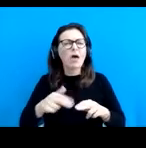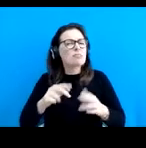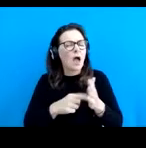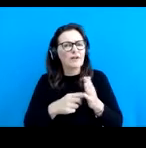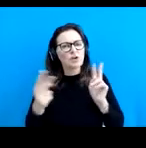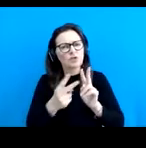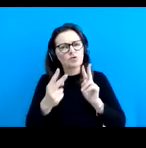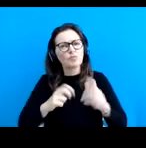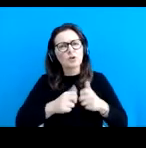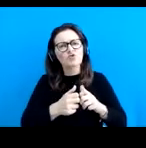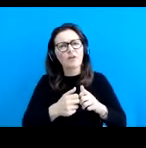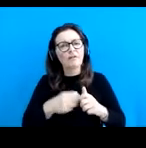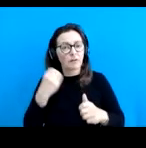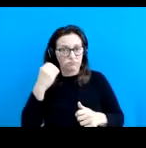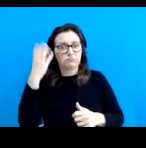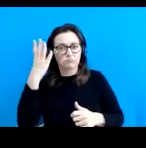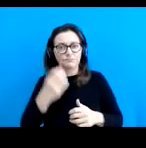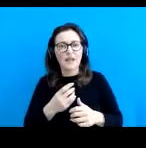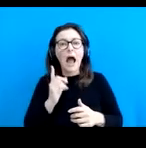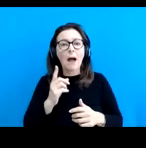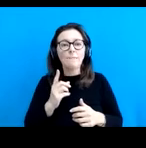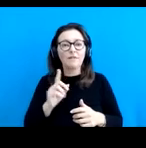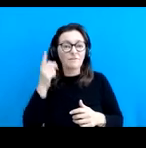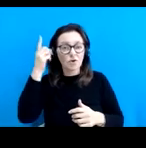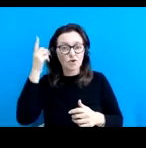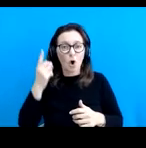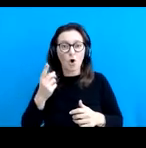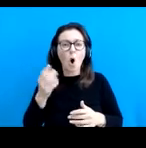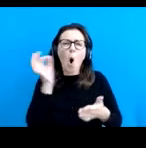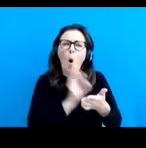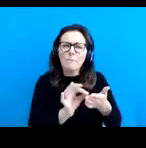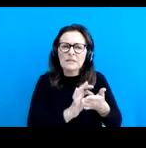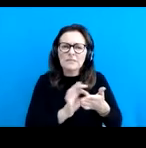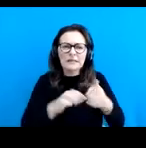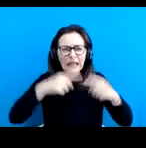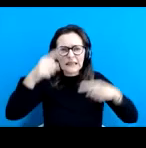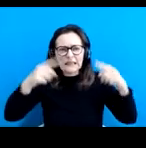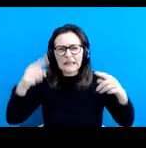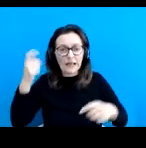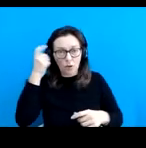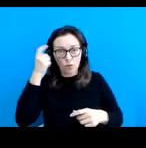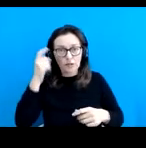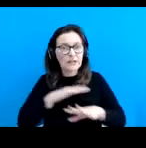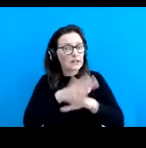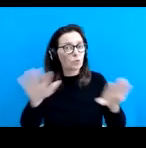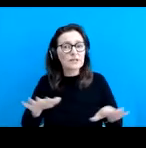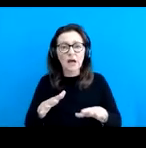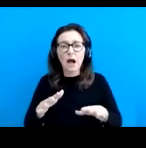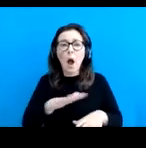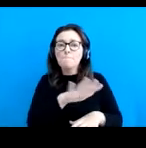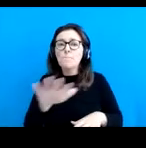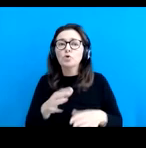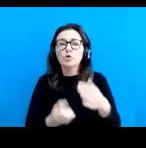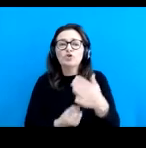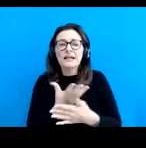v današnji visoko opismenjeni in digitalni kulturi, ki na vseh področjih razvija tudi vseživljenjsko učenje, ljudje